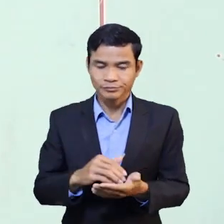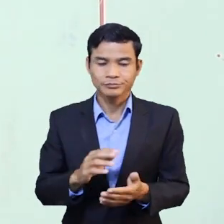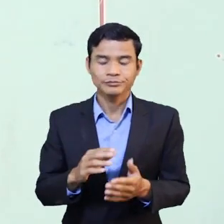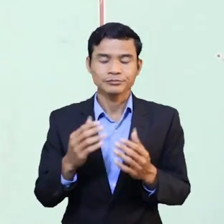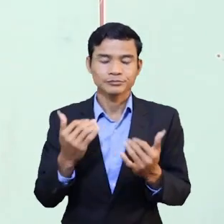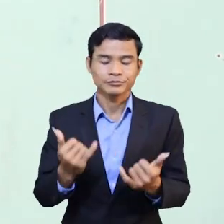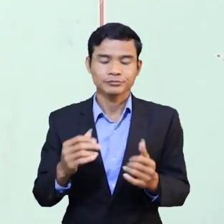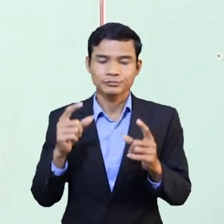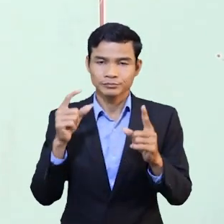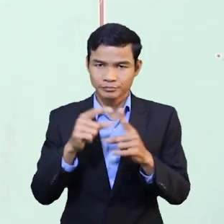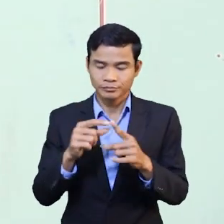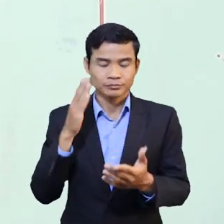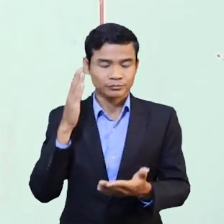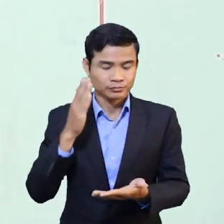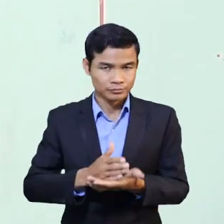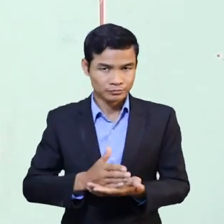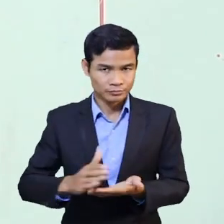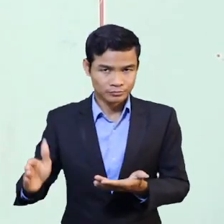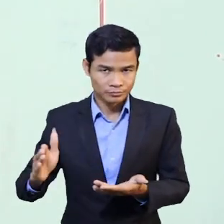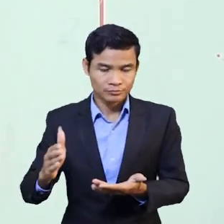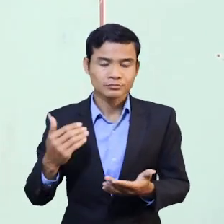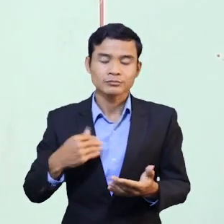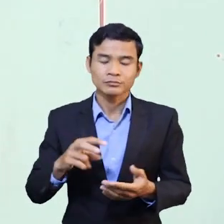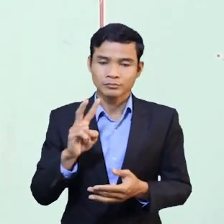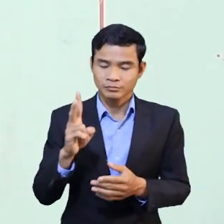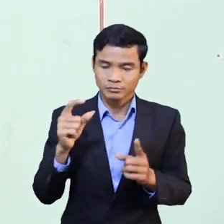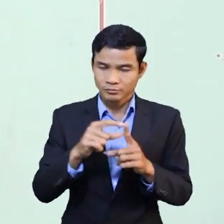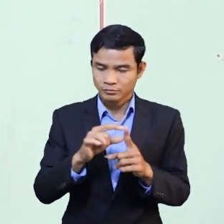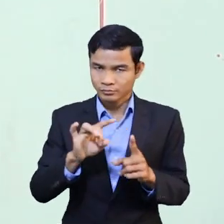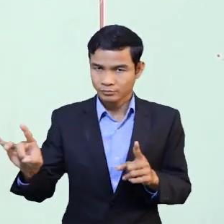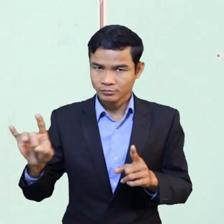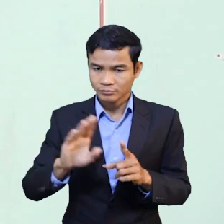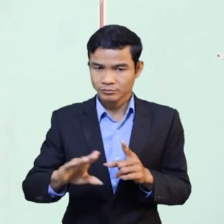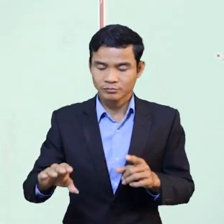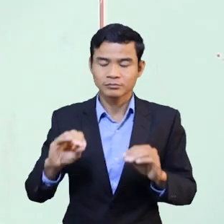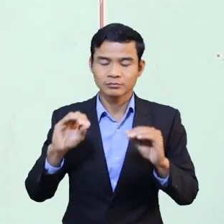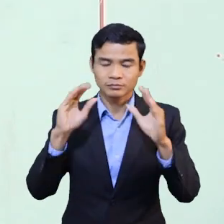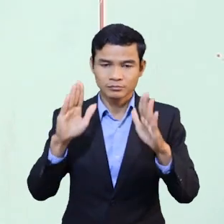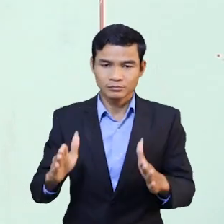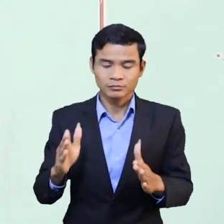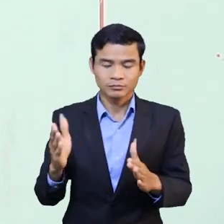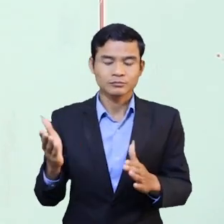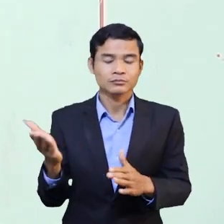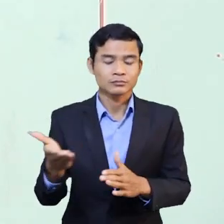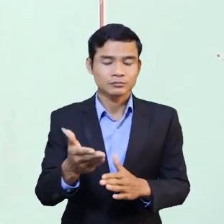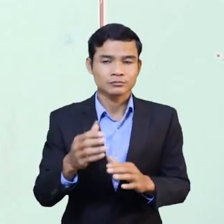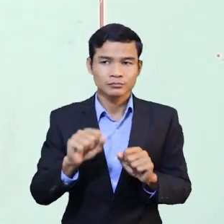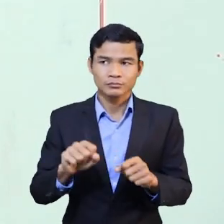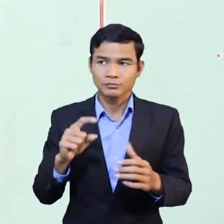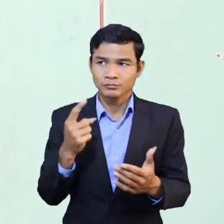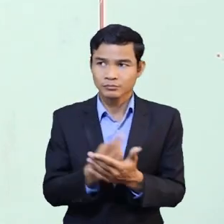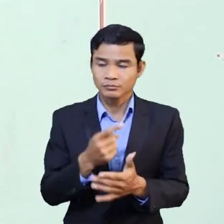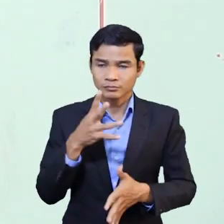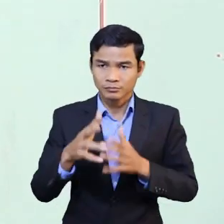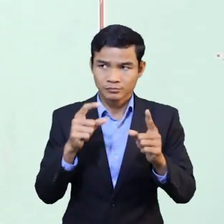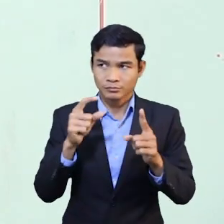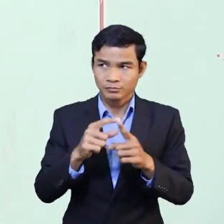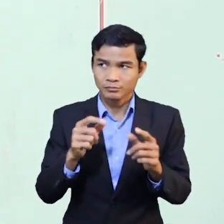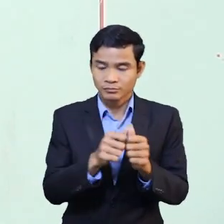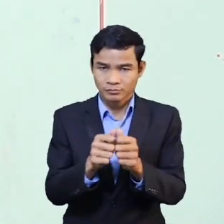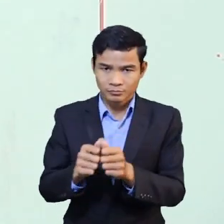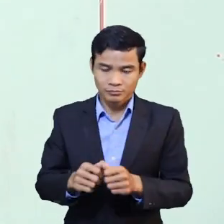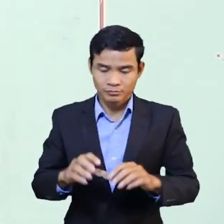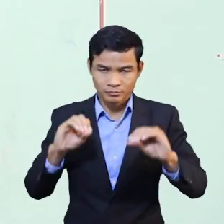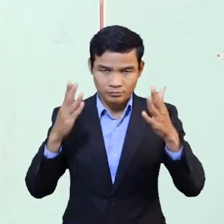đôi chân nè pí cầm chặt cứ miên pí pí chiêng chà là con tặng ọc nè chà con cho rùm tha biết nâng tẹt đài chùm